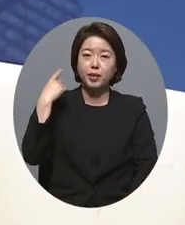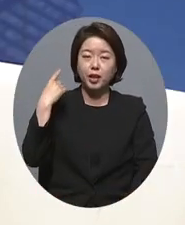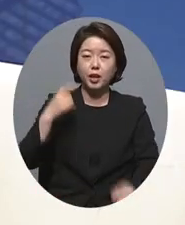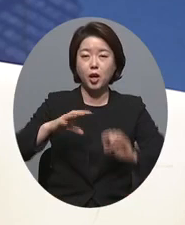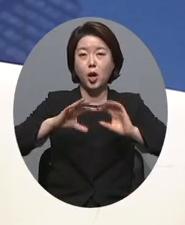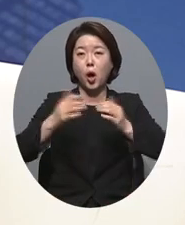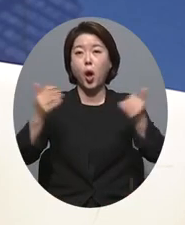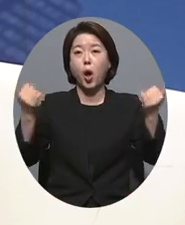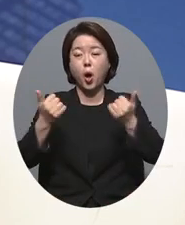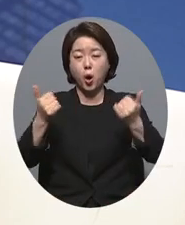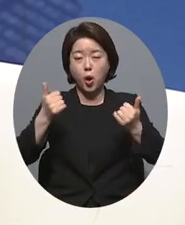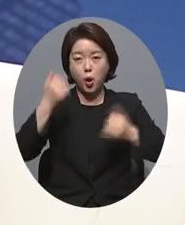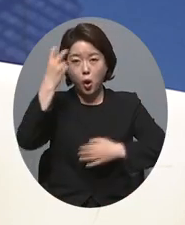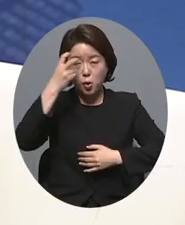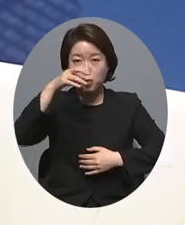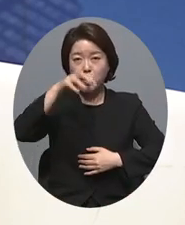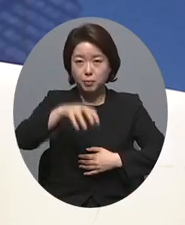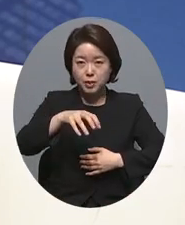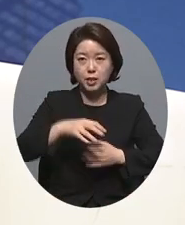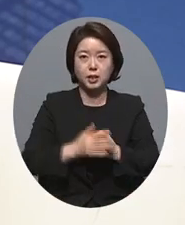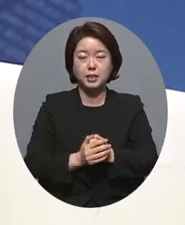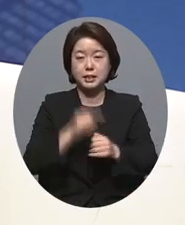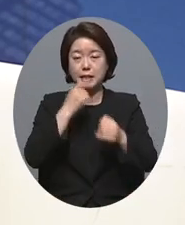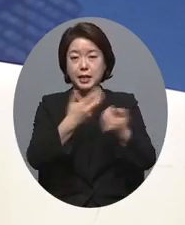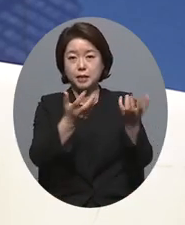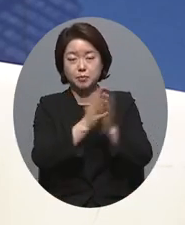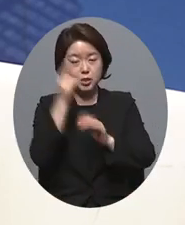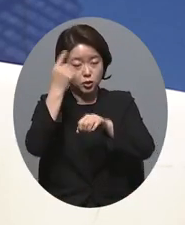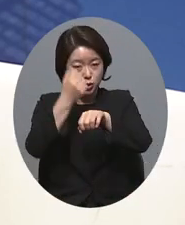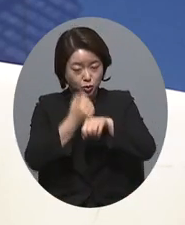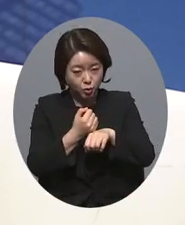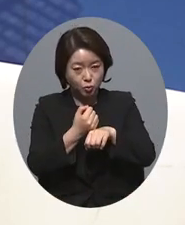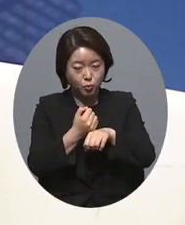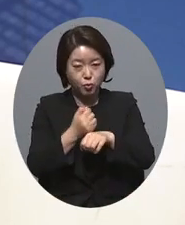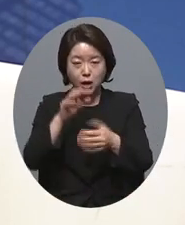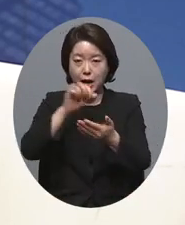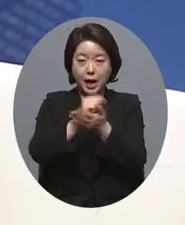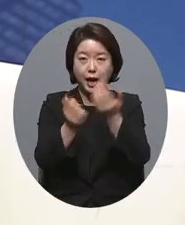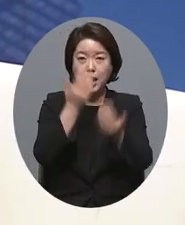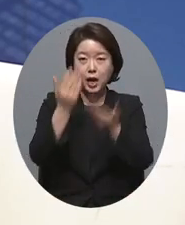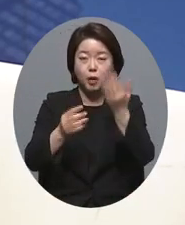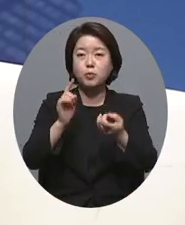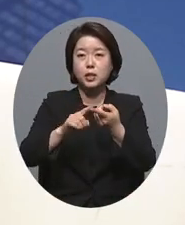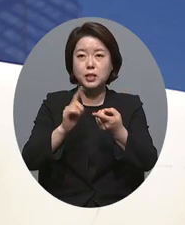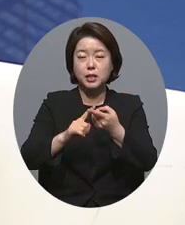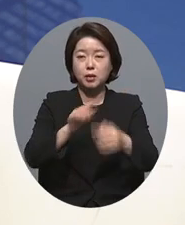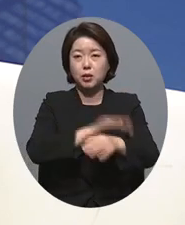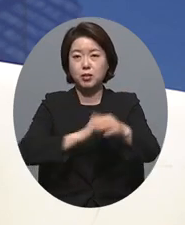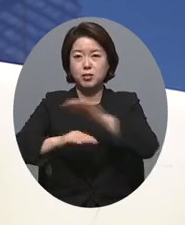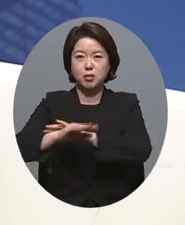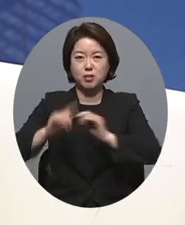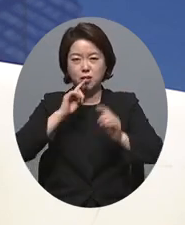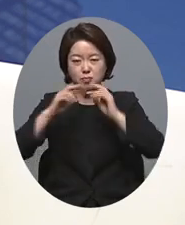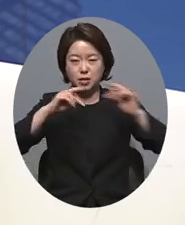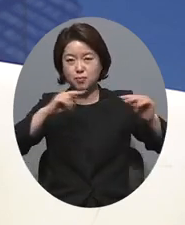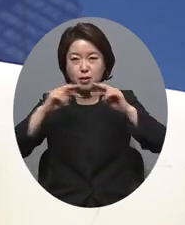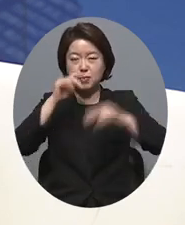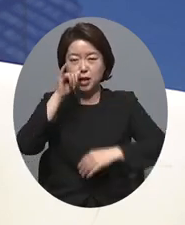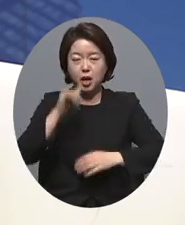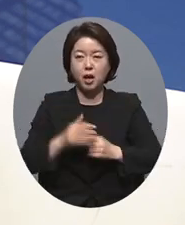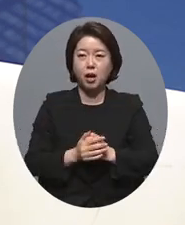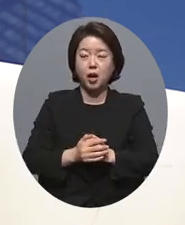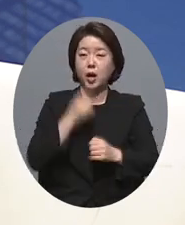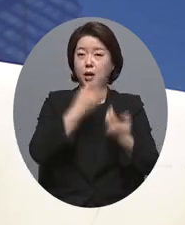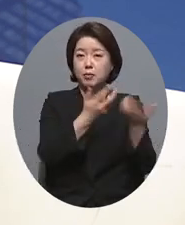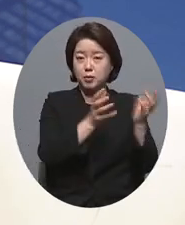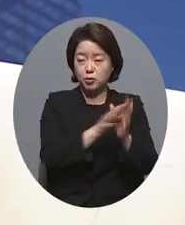국회 국감장에서 지금 민주연구원 압수수색 놓고도 여야가 대치가 있었고 또 민주당 의원들은 한동훈 장관을